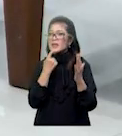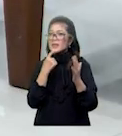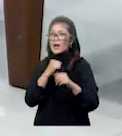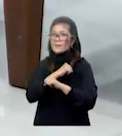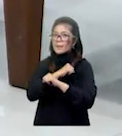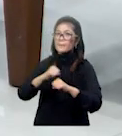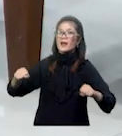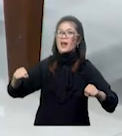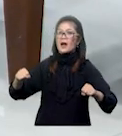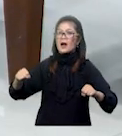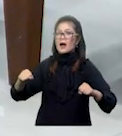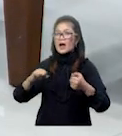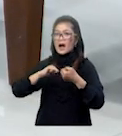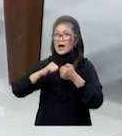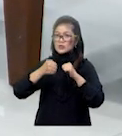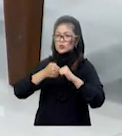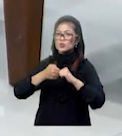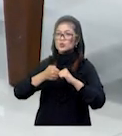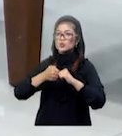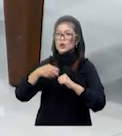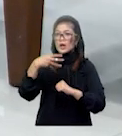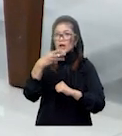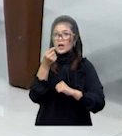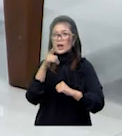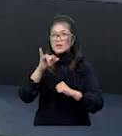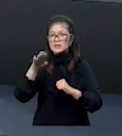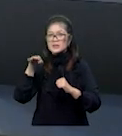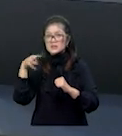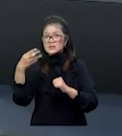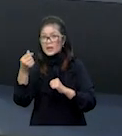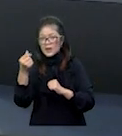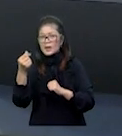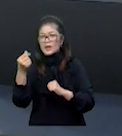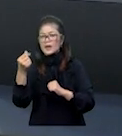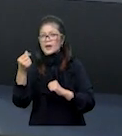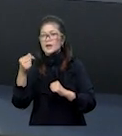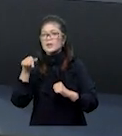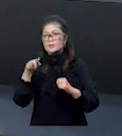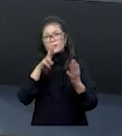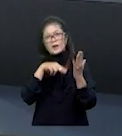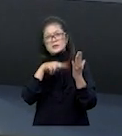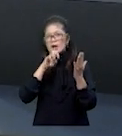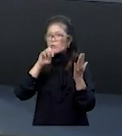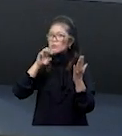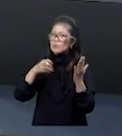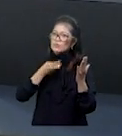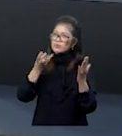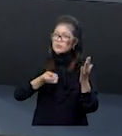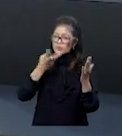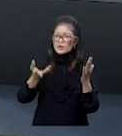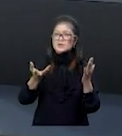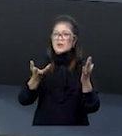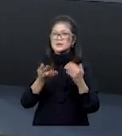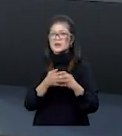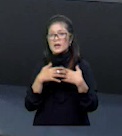Eliezer dalam sidang lanjutan pembunuhan Brigadir Yosua di Pengadilan Negeri Jakarta Selatan. Kuasa hukum berharap pembelaan kliennya